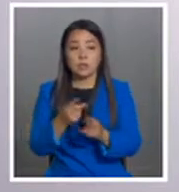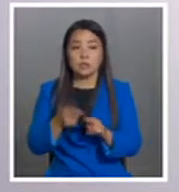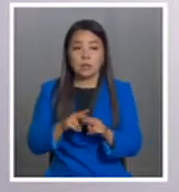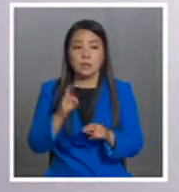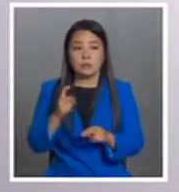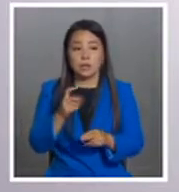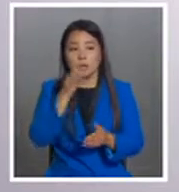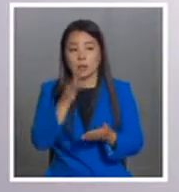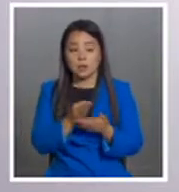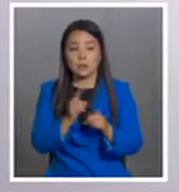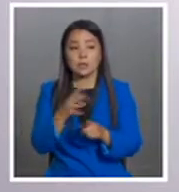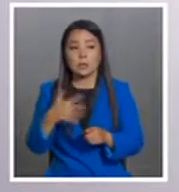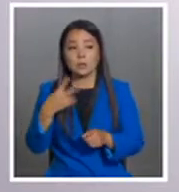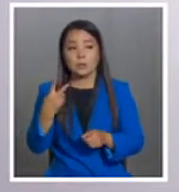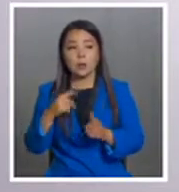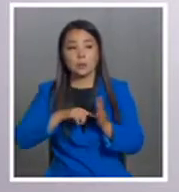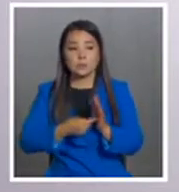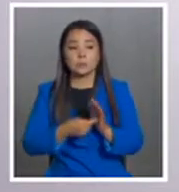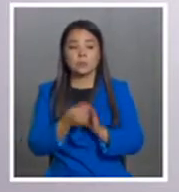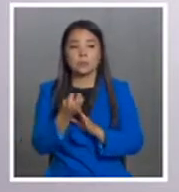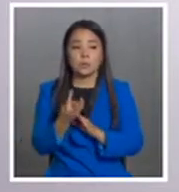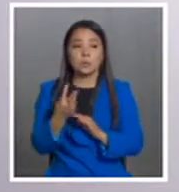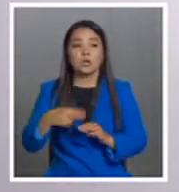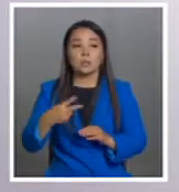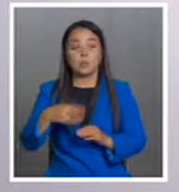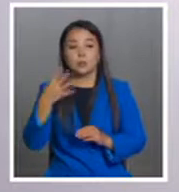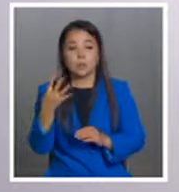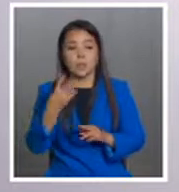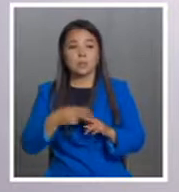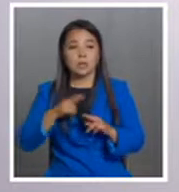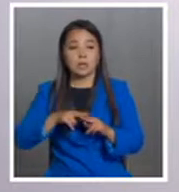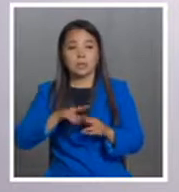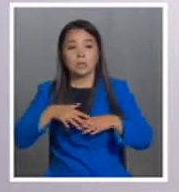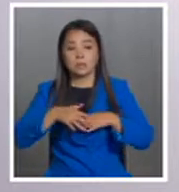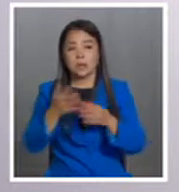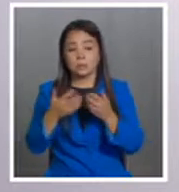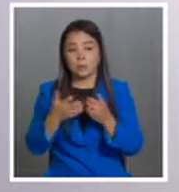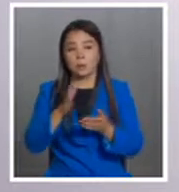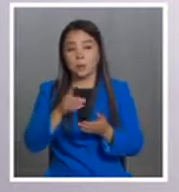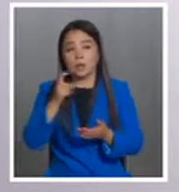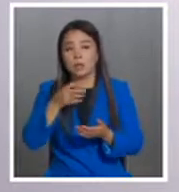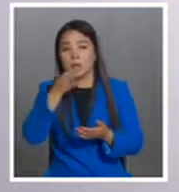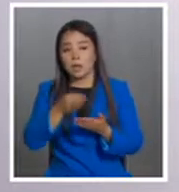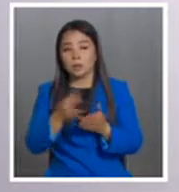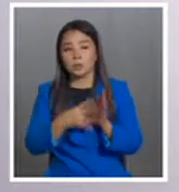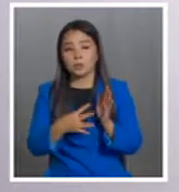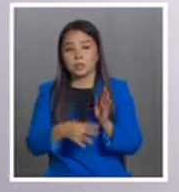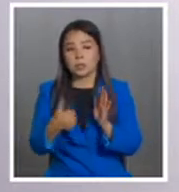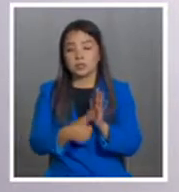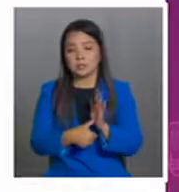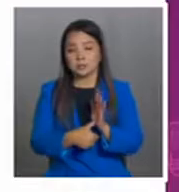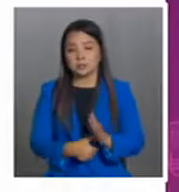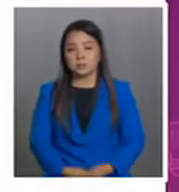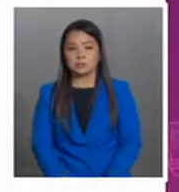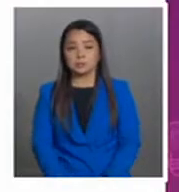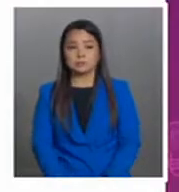x-тің мәні 52 көбейтілген 13-тен 24-ке тең. Бұны есептейтін болсақ, x-тің мәні 96-ға тең екенін